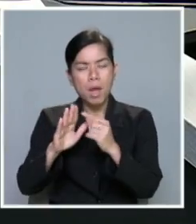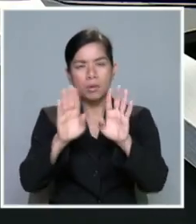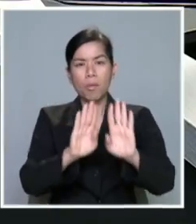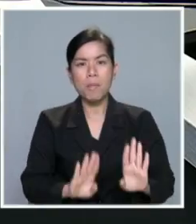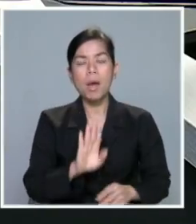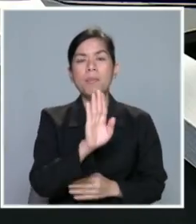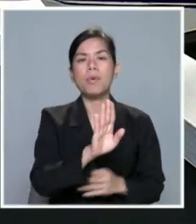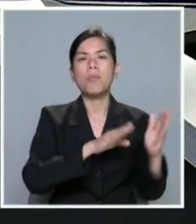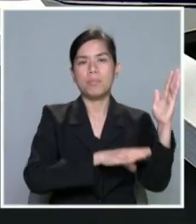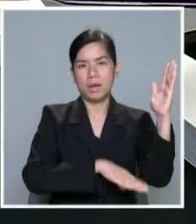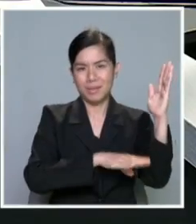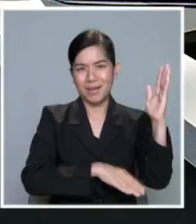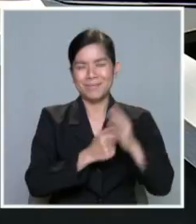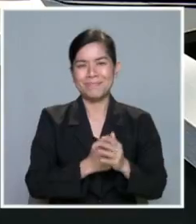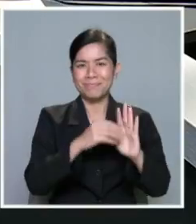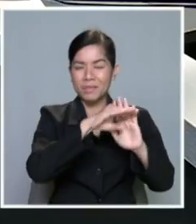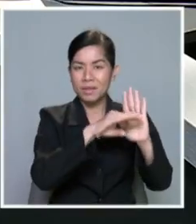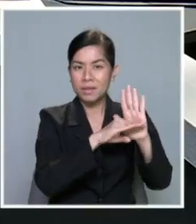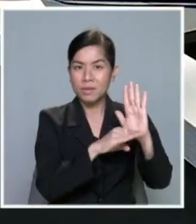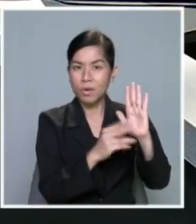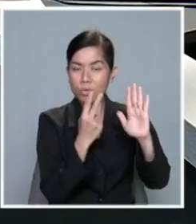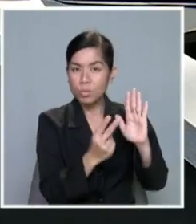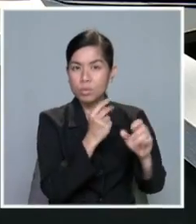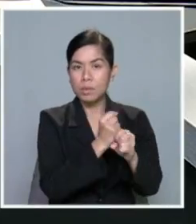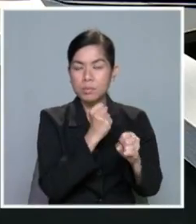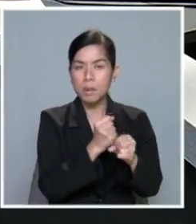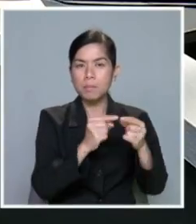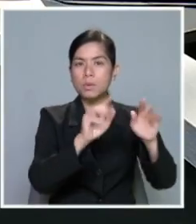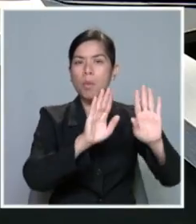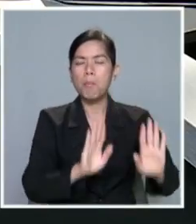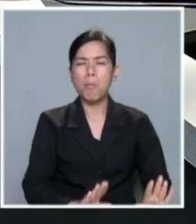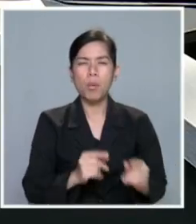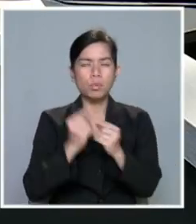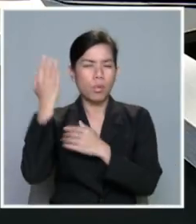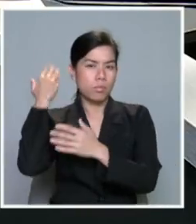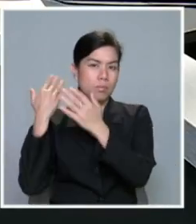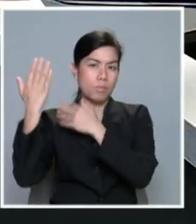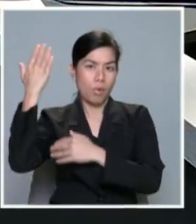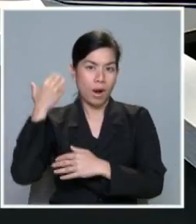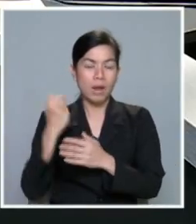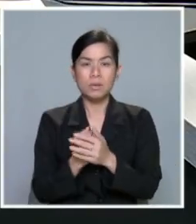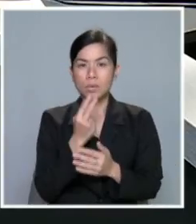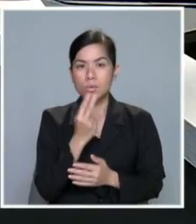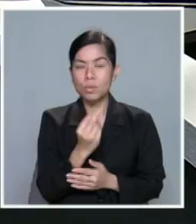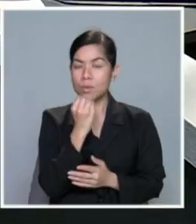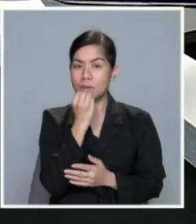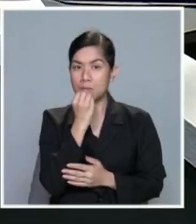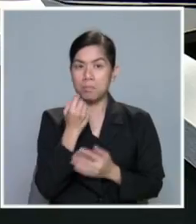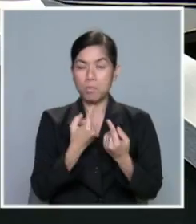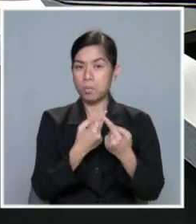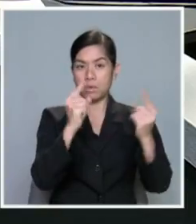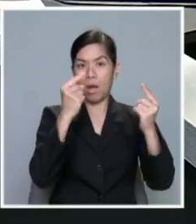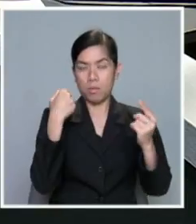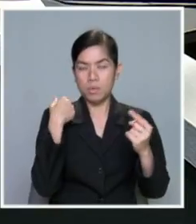ทางปักษใต้ค่ะด้วยขั้นตอนวิธีทำเขาเรียกว่าสังกาเป็นวิธีทำแบบโบราณนะคะพร้อมกับรสชาติที่โดดเด่นไม่เหมือนใครเหมาะกับ